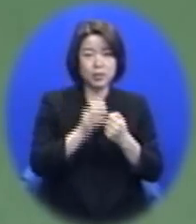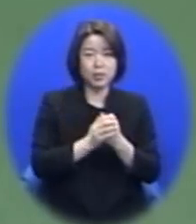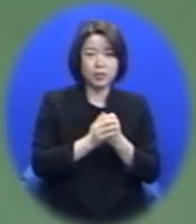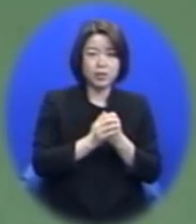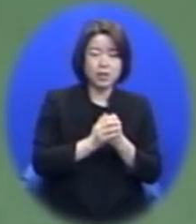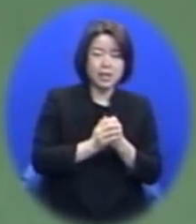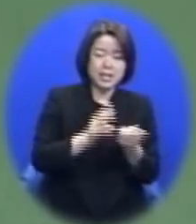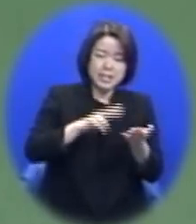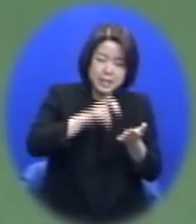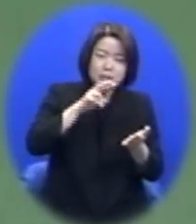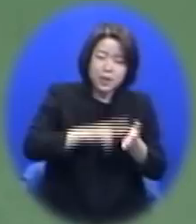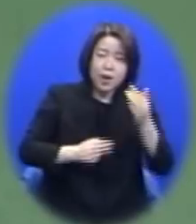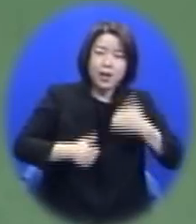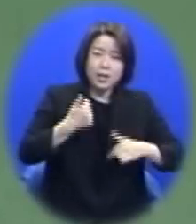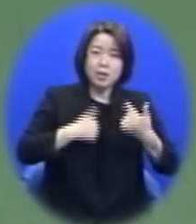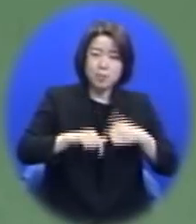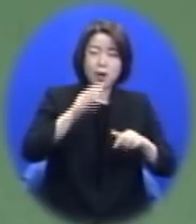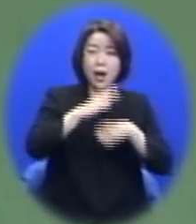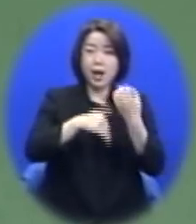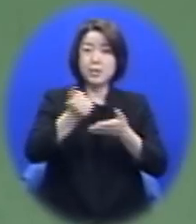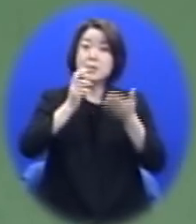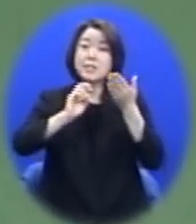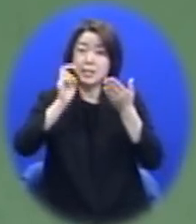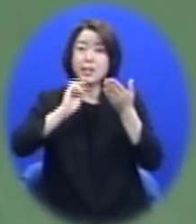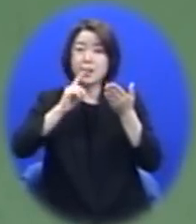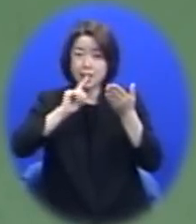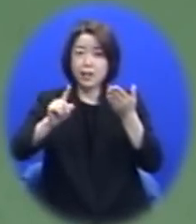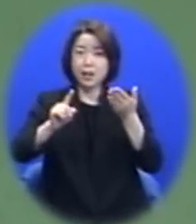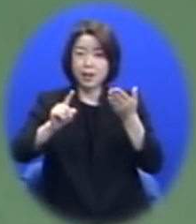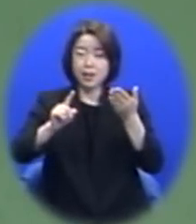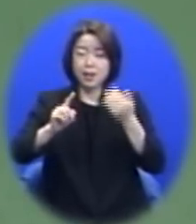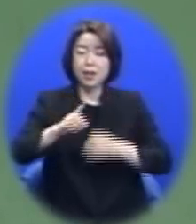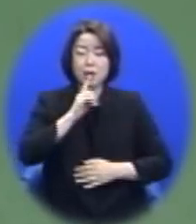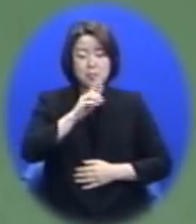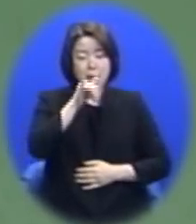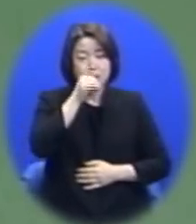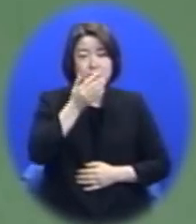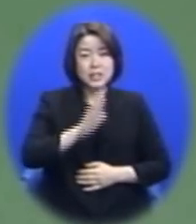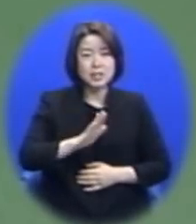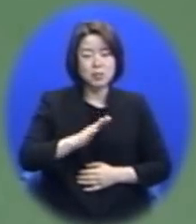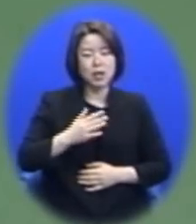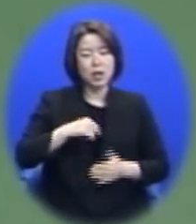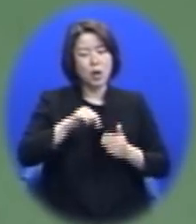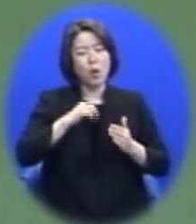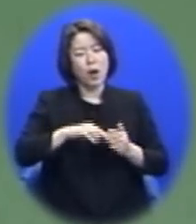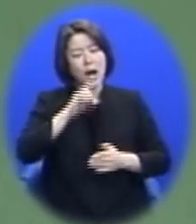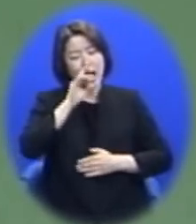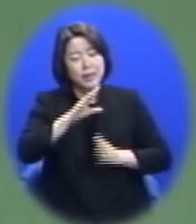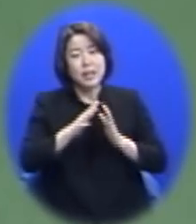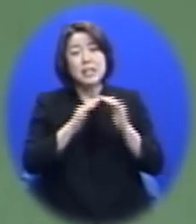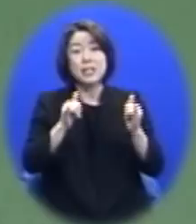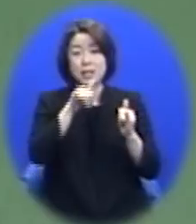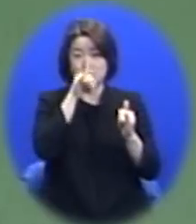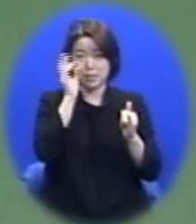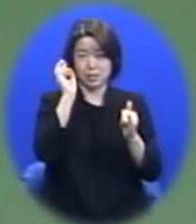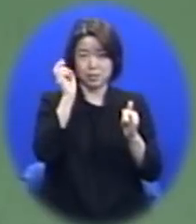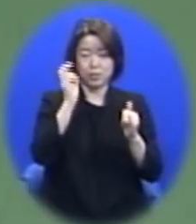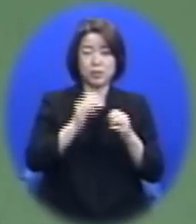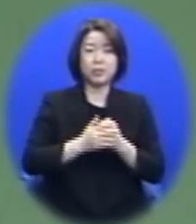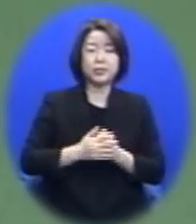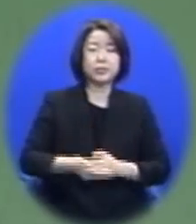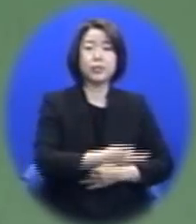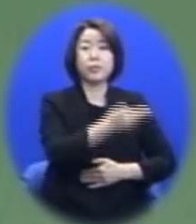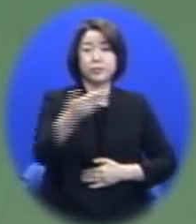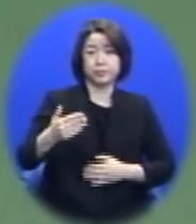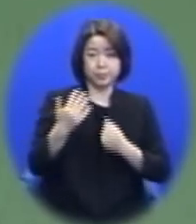뛰고 기뻐하며 하나님을 찬양하라. 말은 그렇게 해도 안 되는 사람이 있으실 겁니다. 여러분이